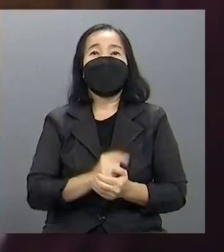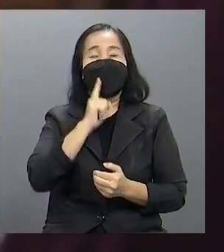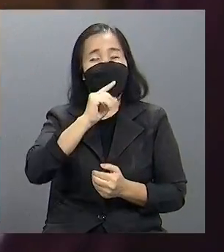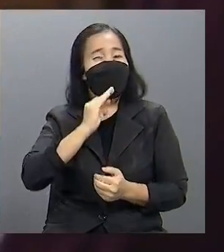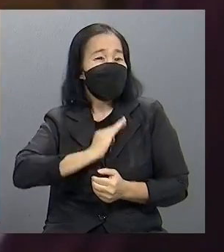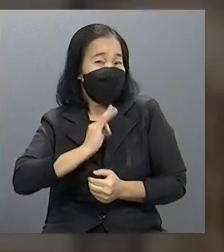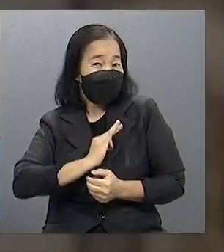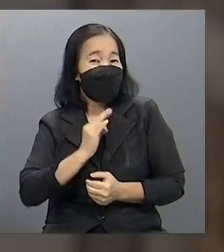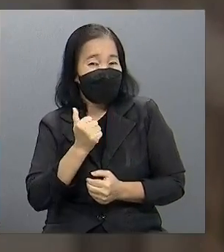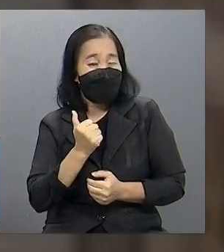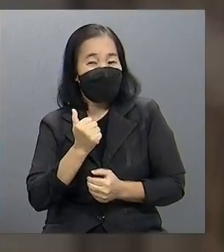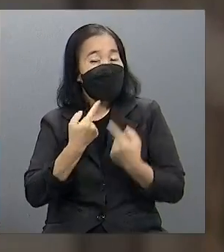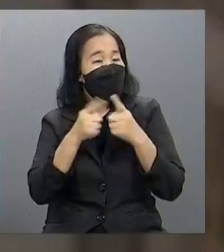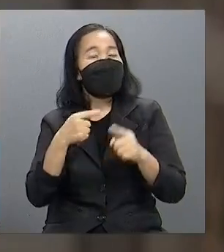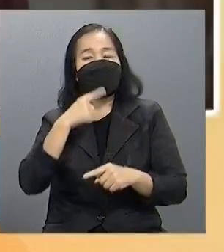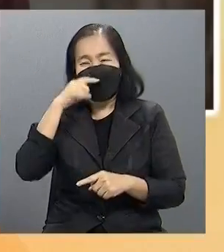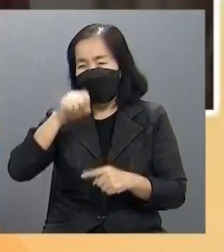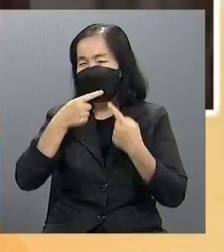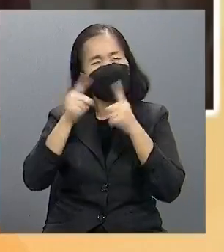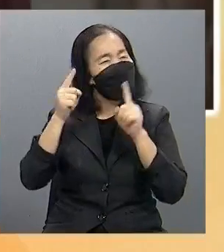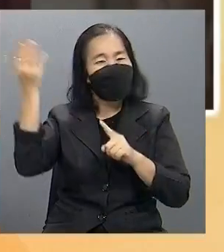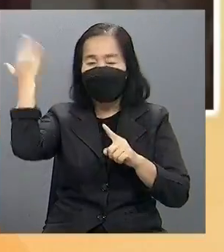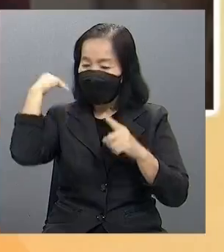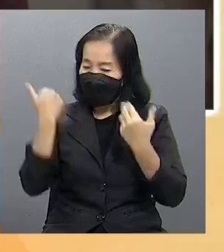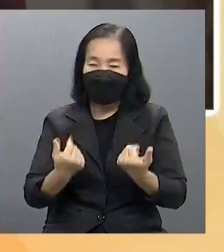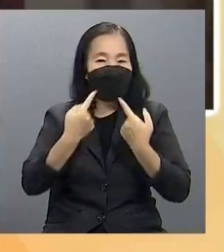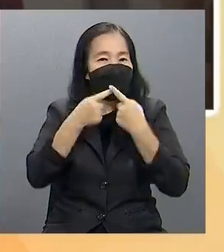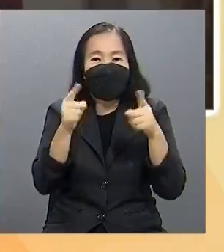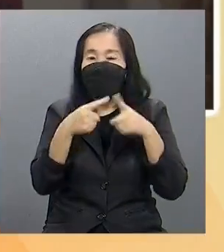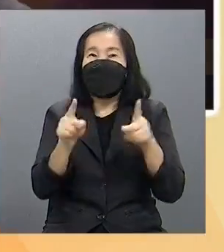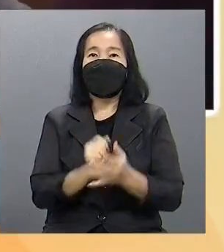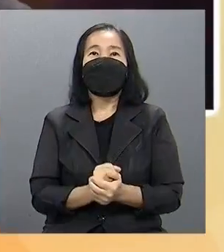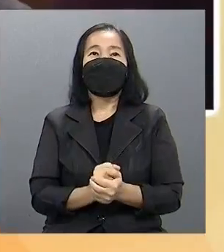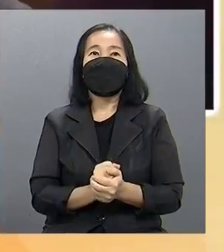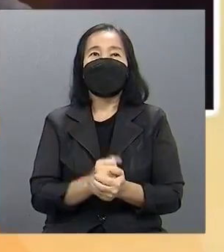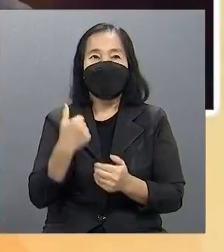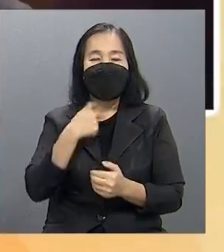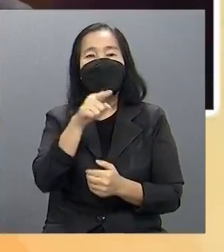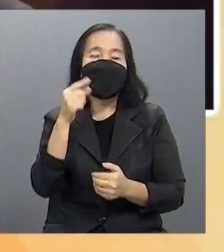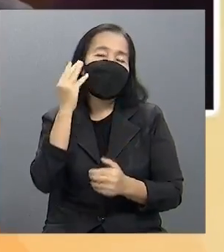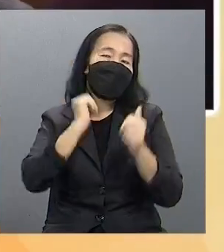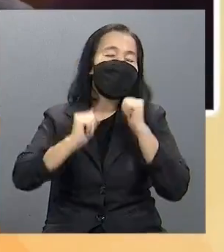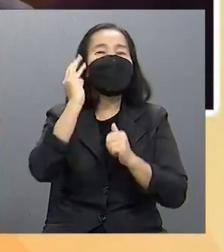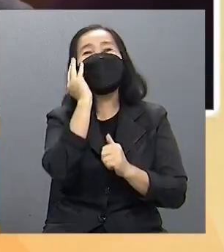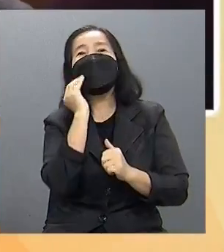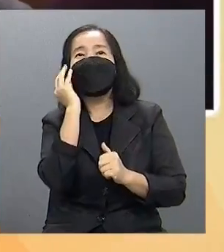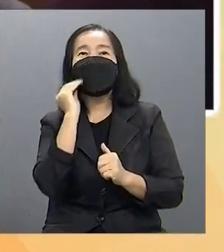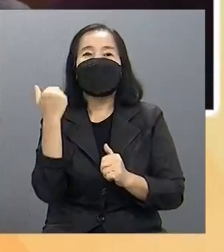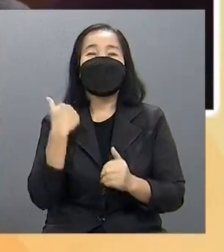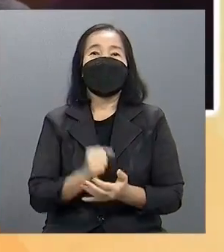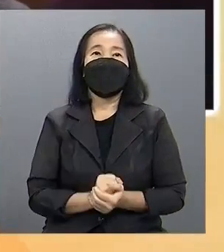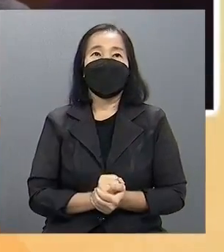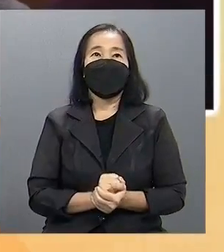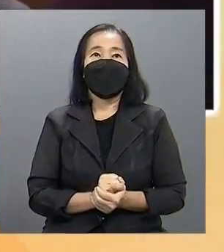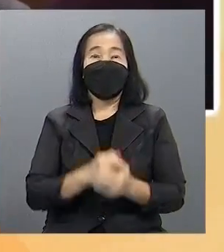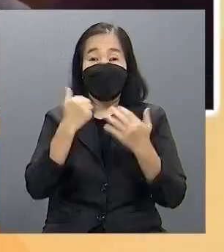าอย่างนั้น ใช่ครับอบอุ่นซอฟๆแล้วก็แบบน่ารักอะไรอย่างเงี้ย ครับเห็นว่ากลับมารับงานละ